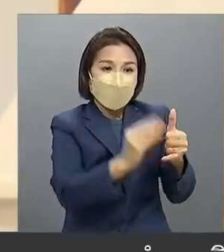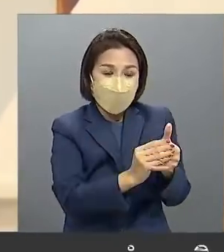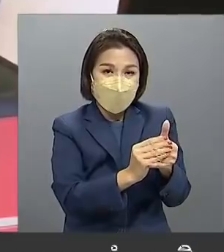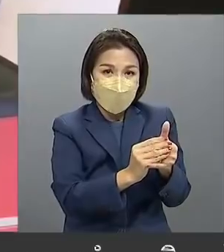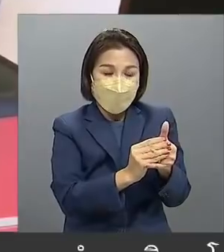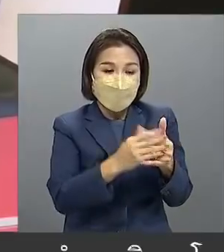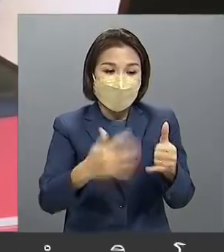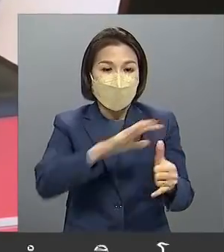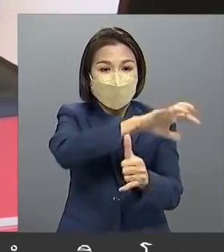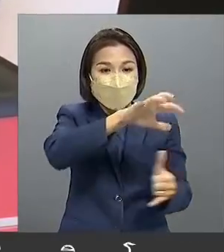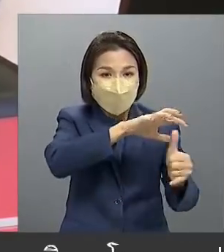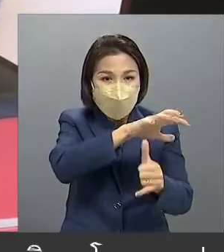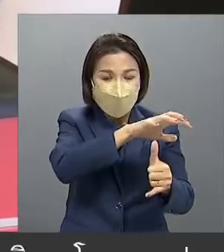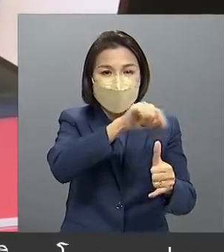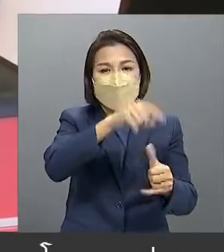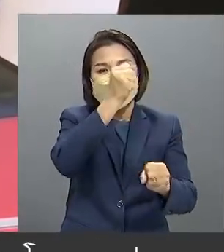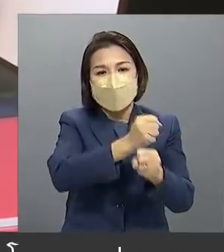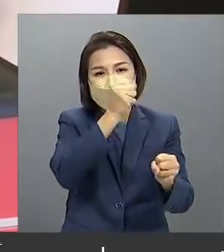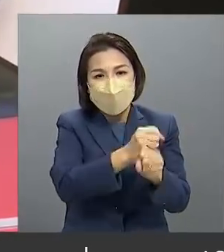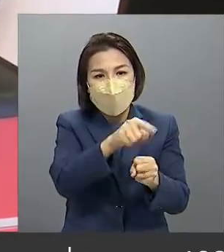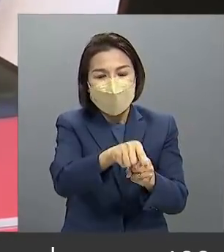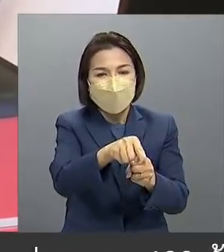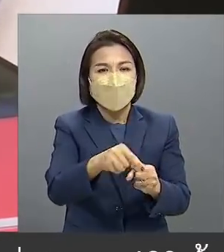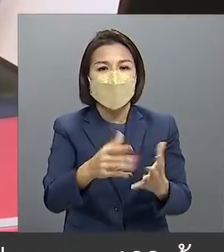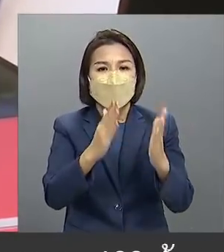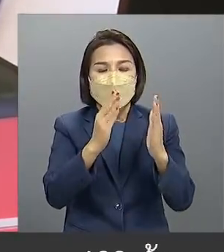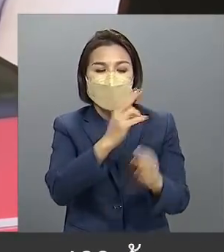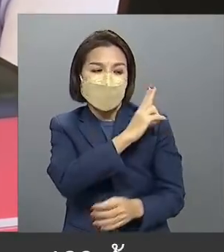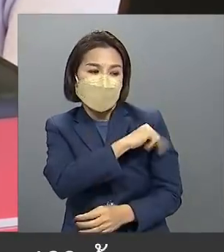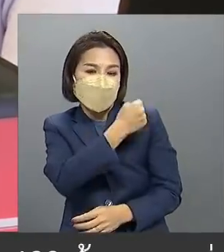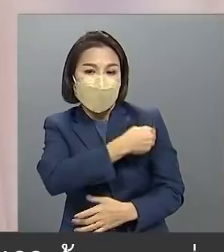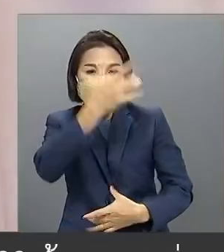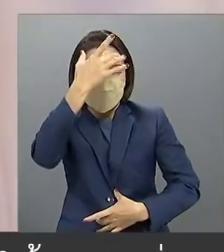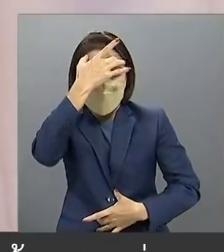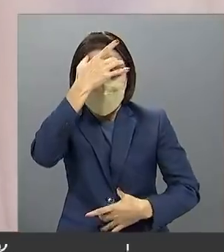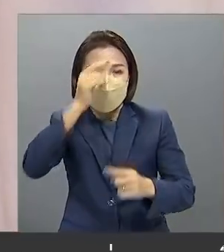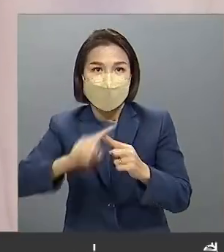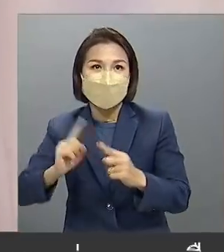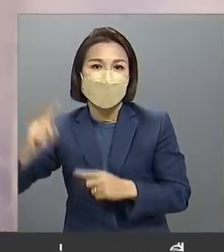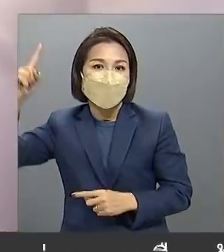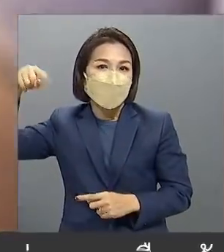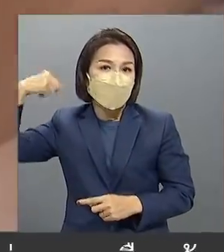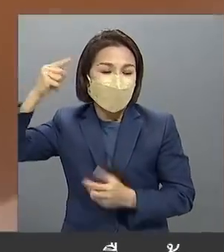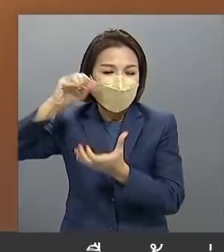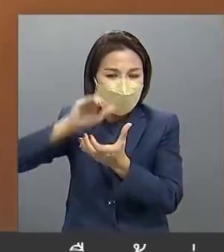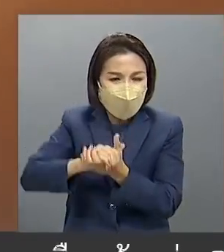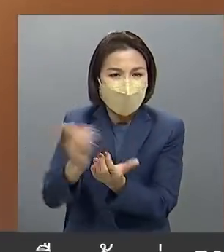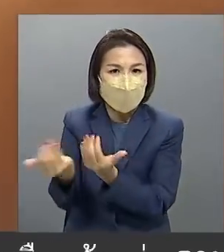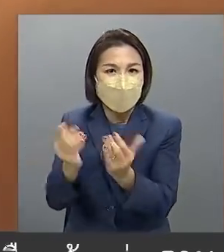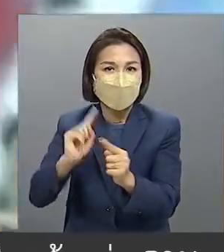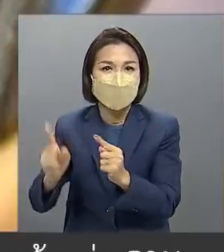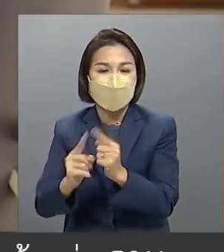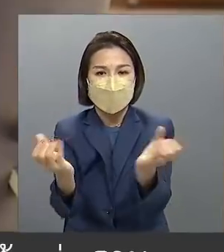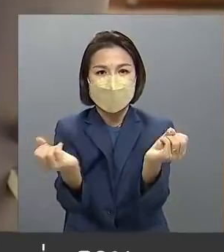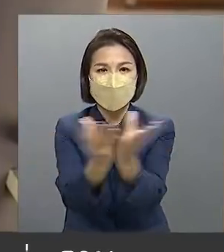านต่อผู้ป่วยต่อพนักงานของหมอคนอื่นๆที่ยังไม่ป่วยต่อภรรยาแล้วก็ต่อลูกที่บ้านเขาบอกว่าทั้งหมดเนี่ยมันมีผลกระท